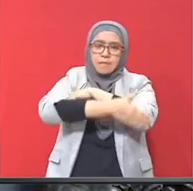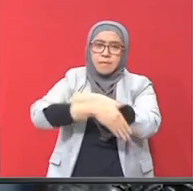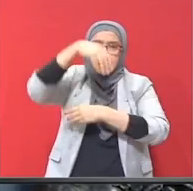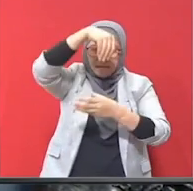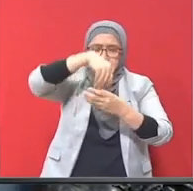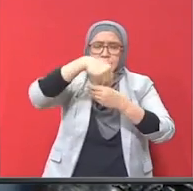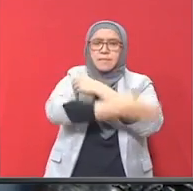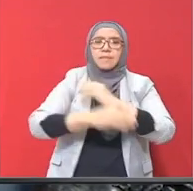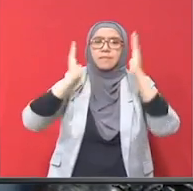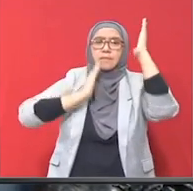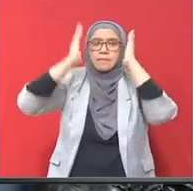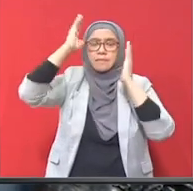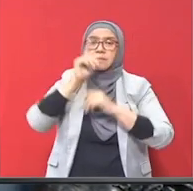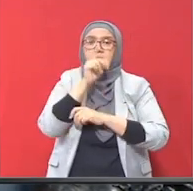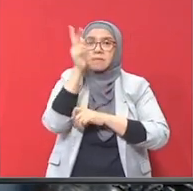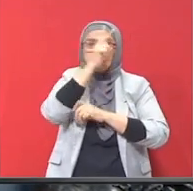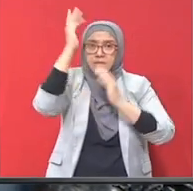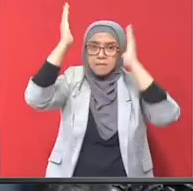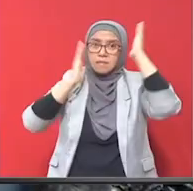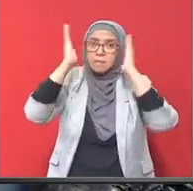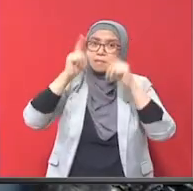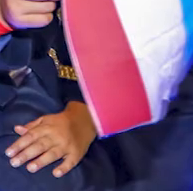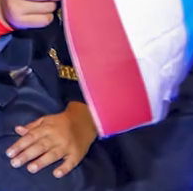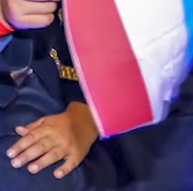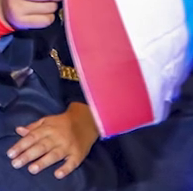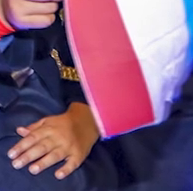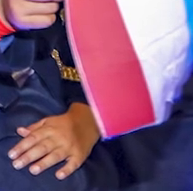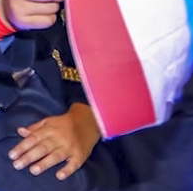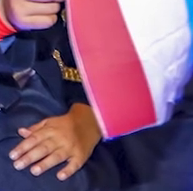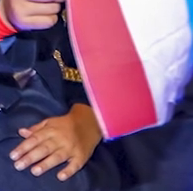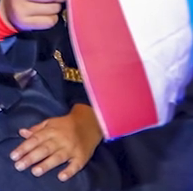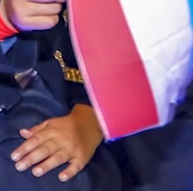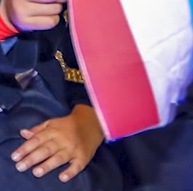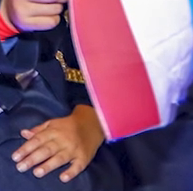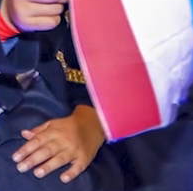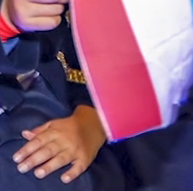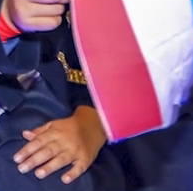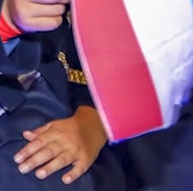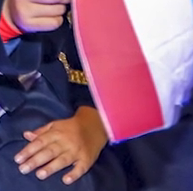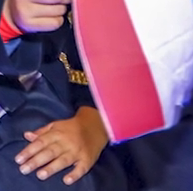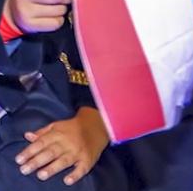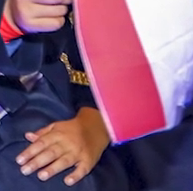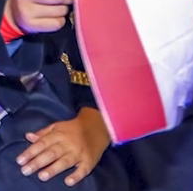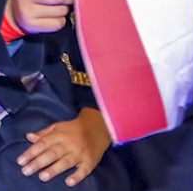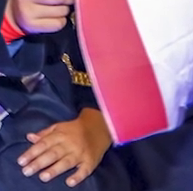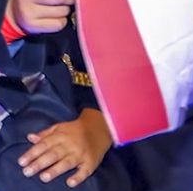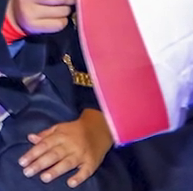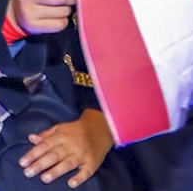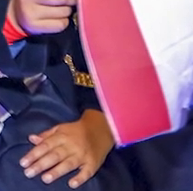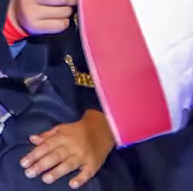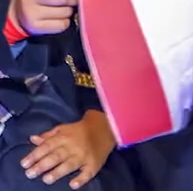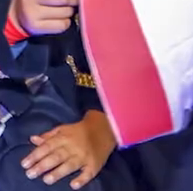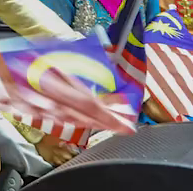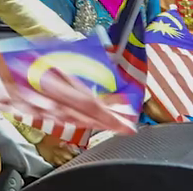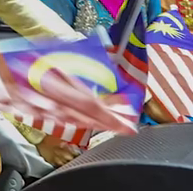Malaysia amat prihatin dan memandang syria's akan tindakan-tindakan untuk coba membangkitkan isu ini sekali lagi dan tidak akan